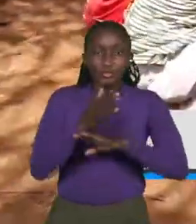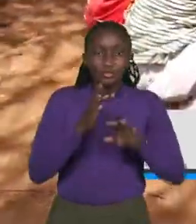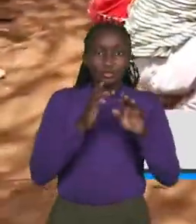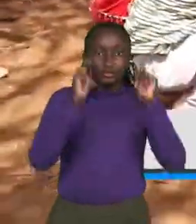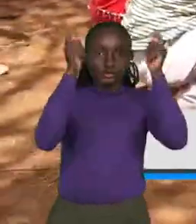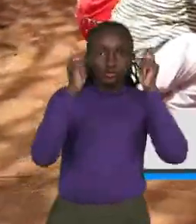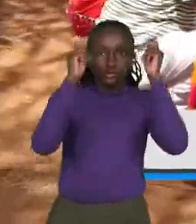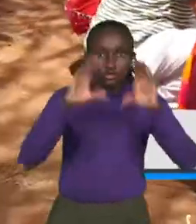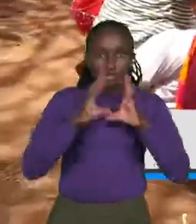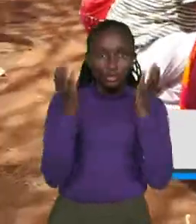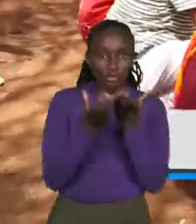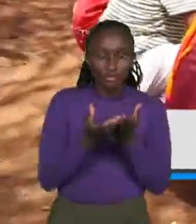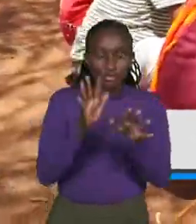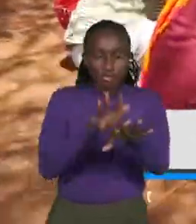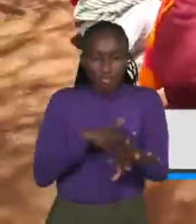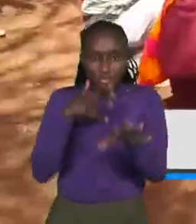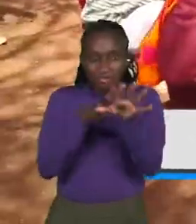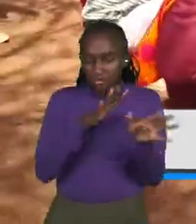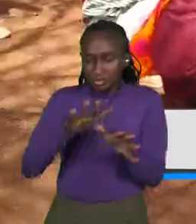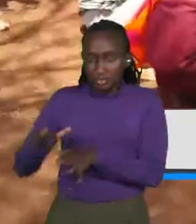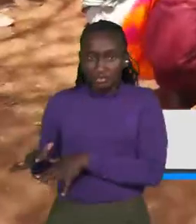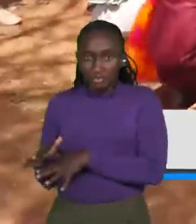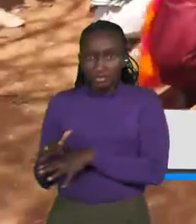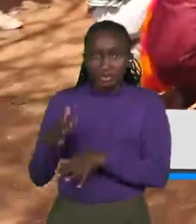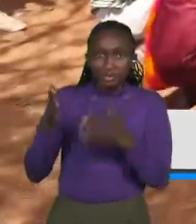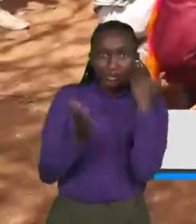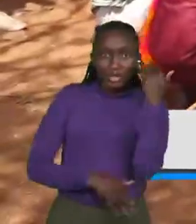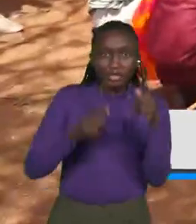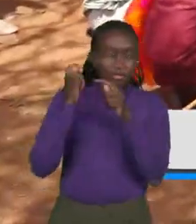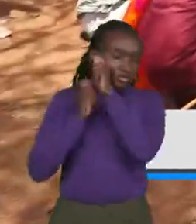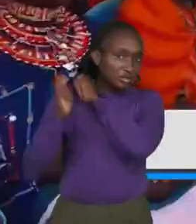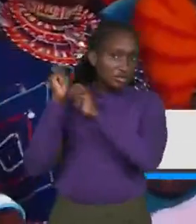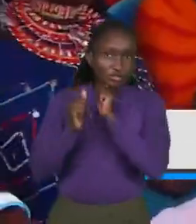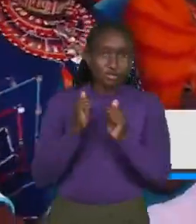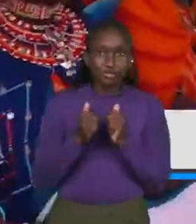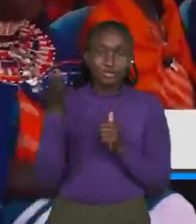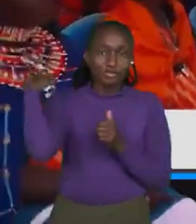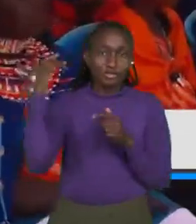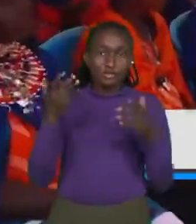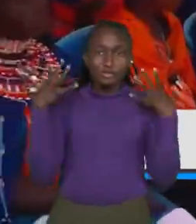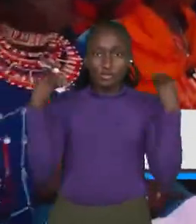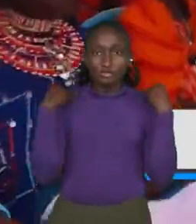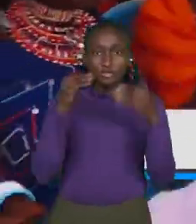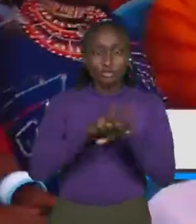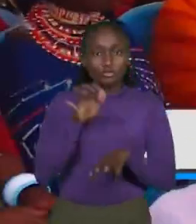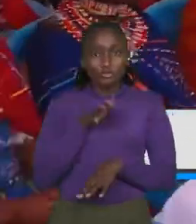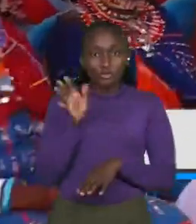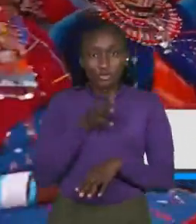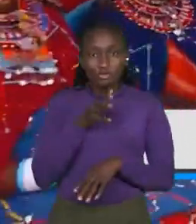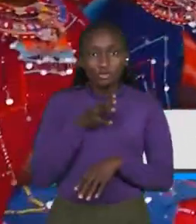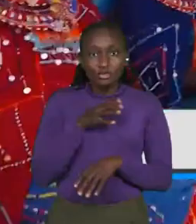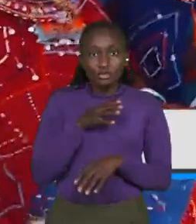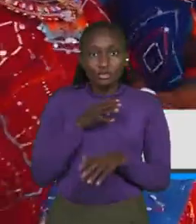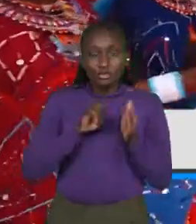the community is gradually abandoning misguided traditions which were previously being practiced, especially on women, for